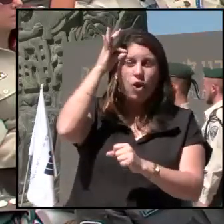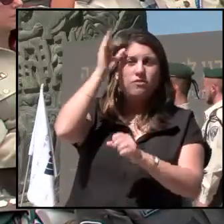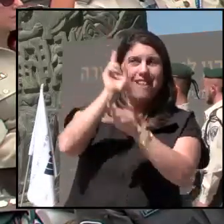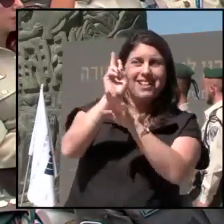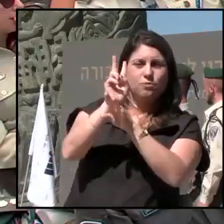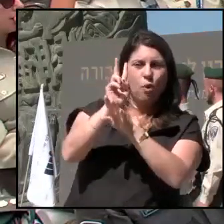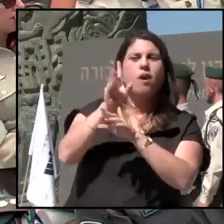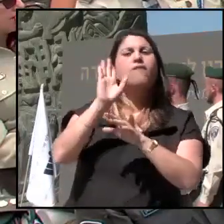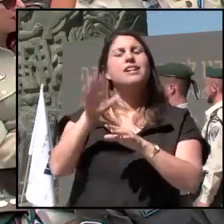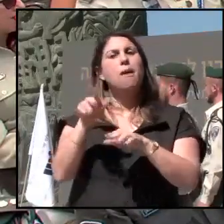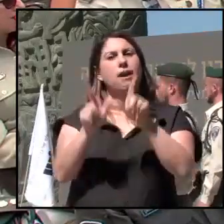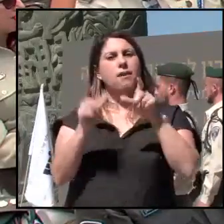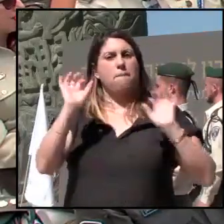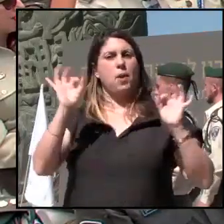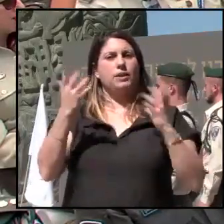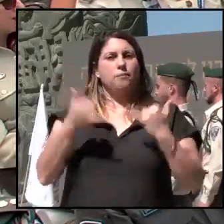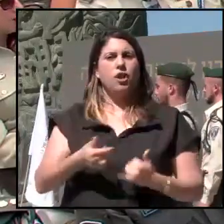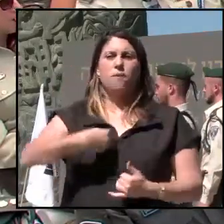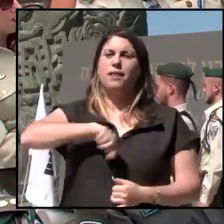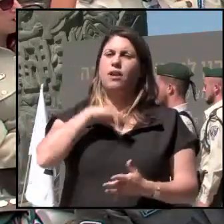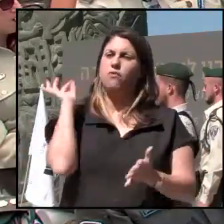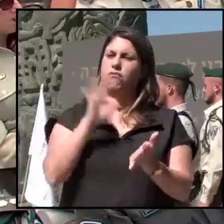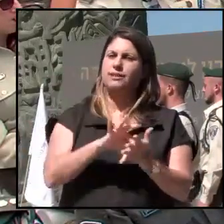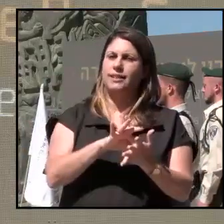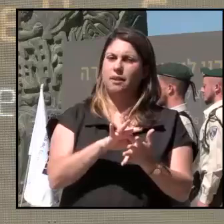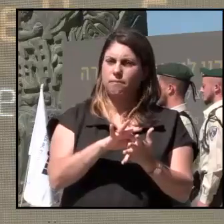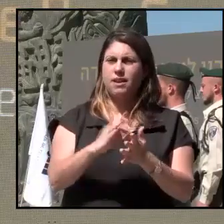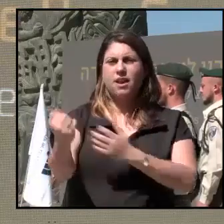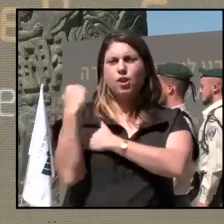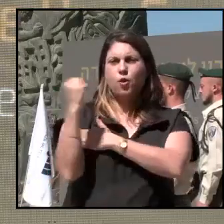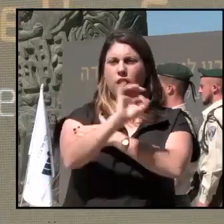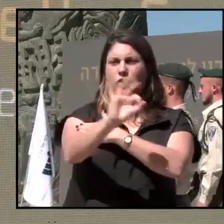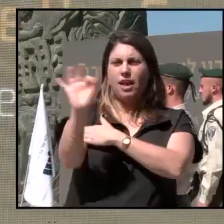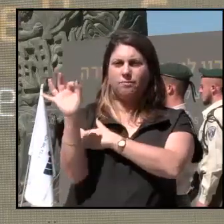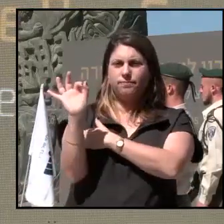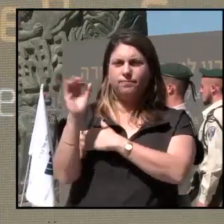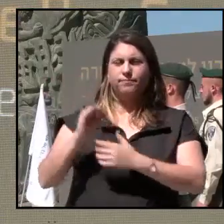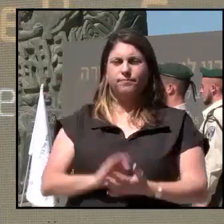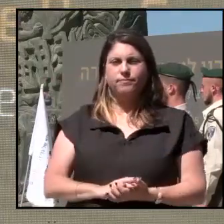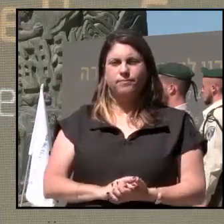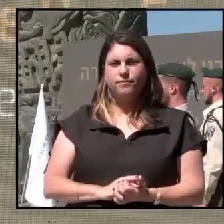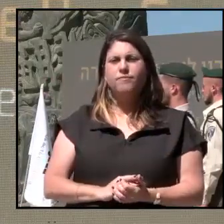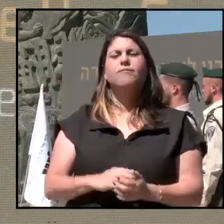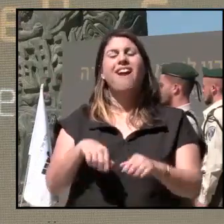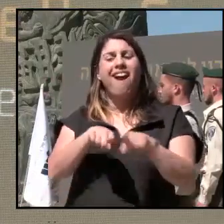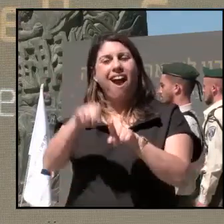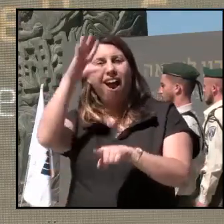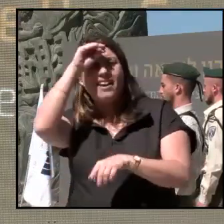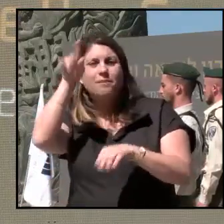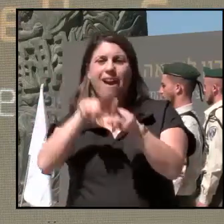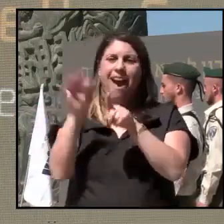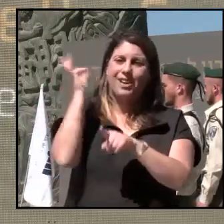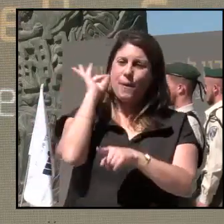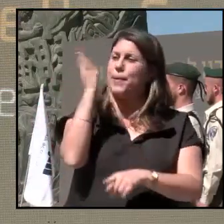ואלו המיוחדים שהיום אנחנו מציינים את גבורתם. אחים ואחיות